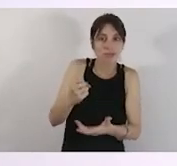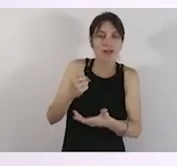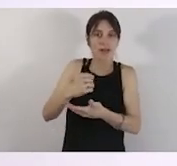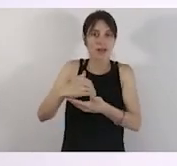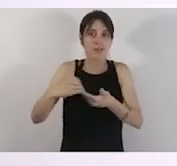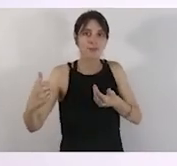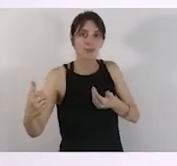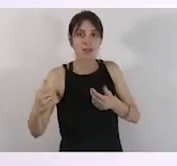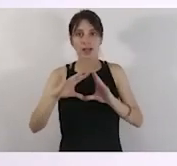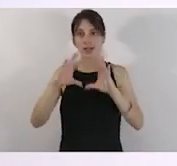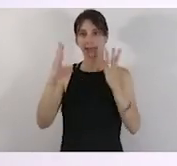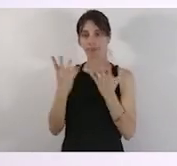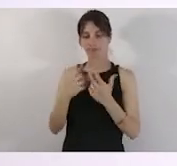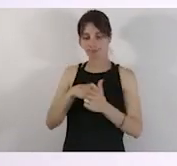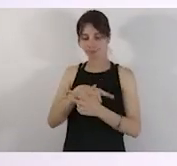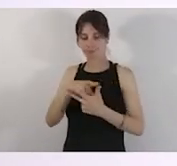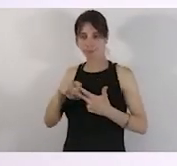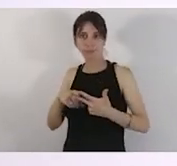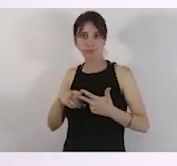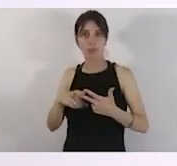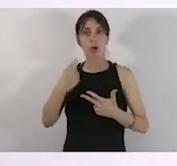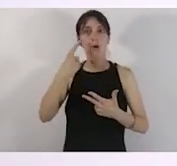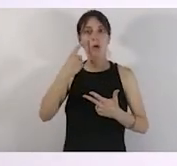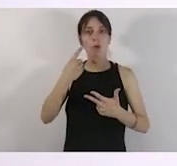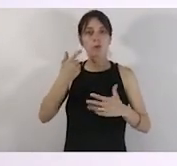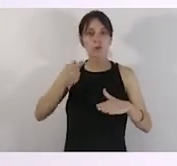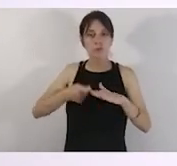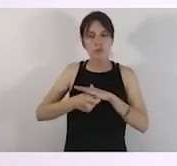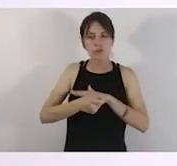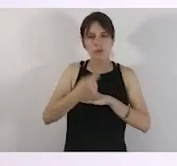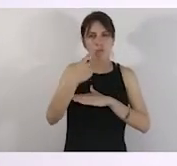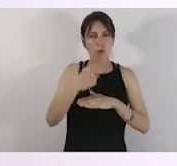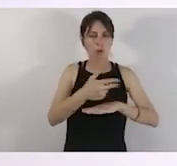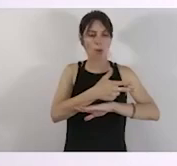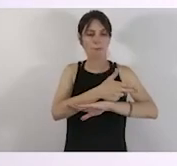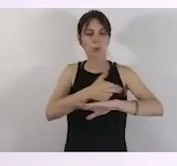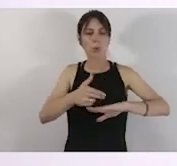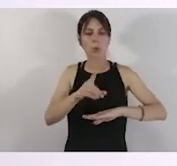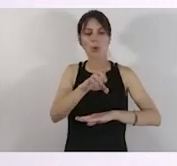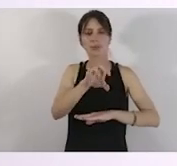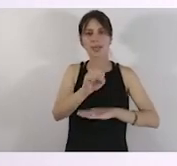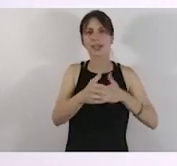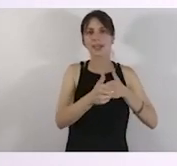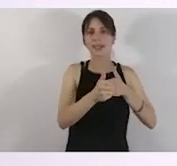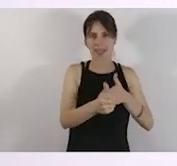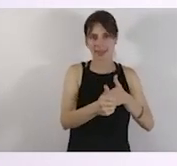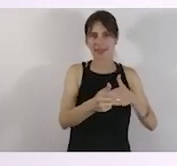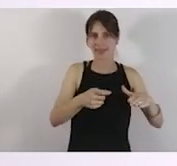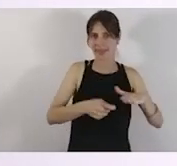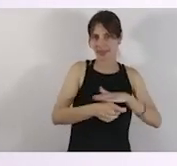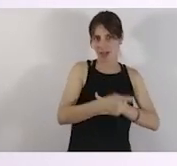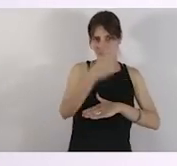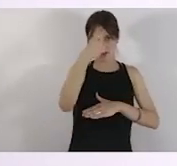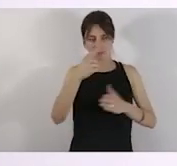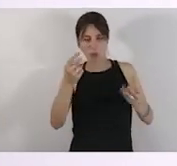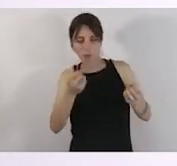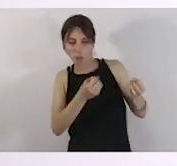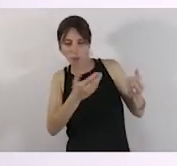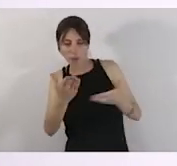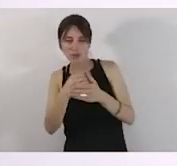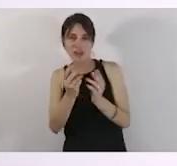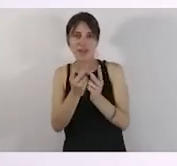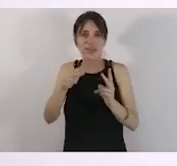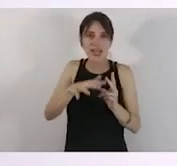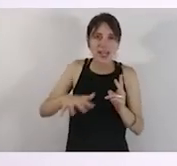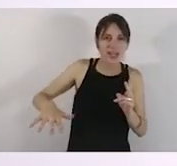trois points. Je voudrais valoriser la subvention apportée au Bureau des guides pour des balades urbaines valorisant notre ville